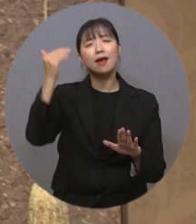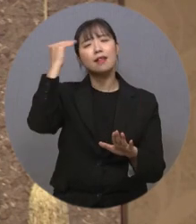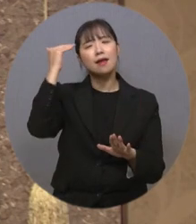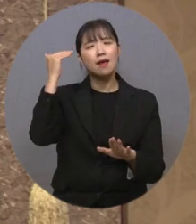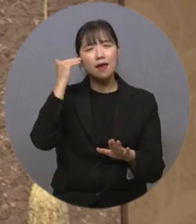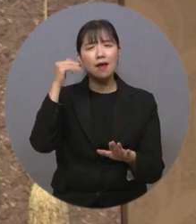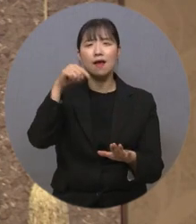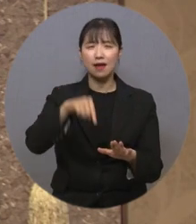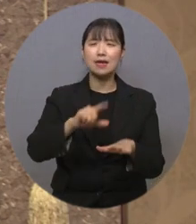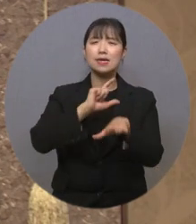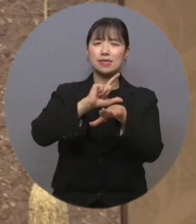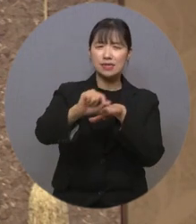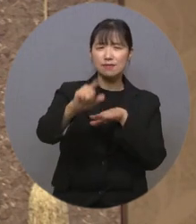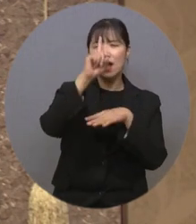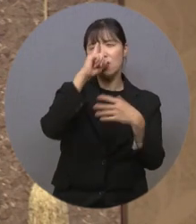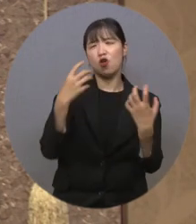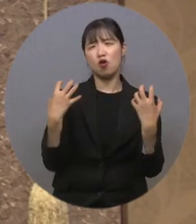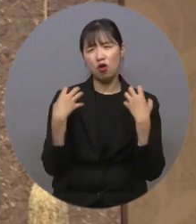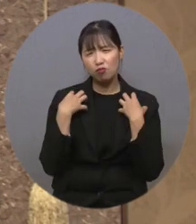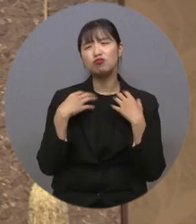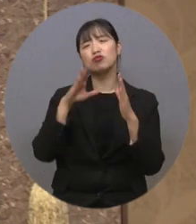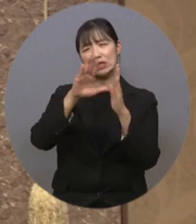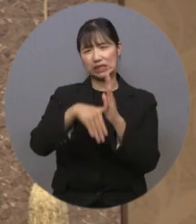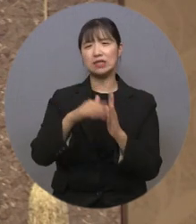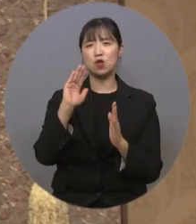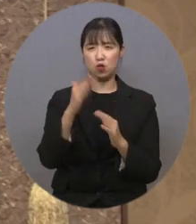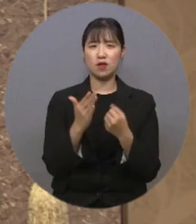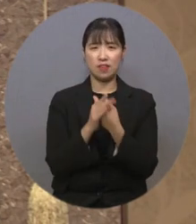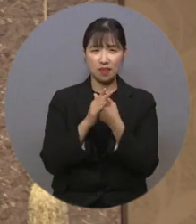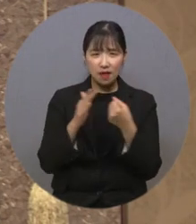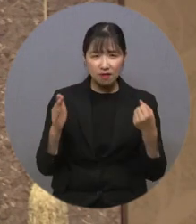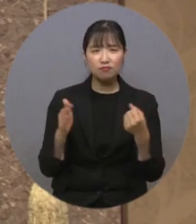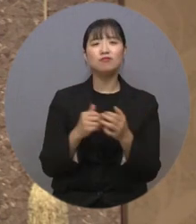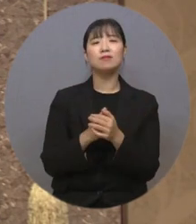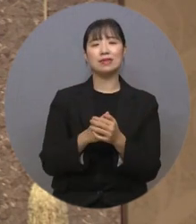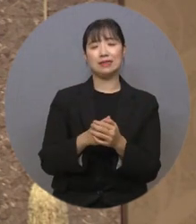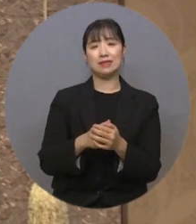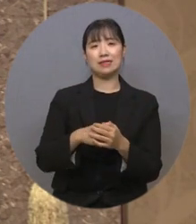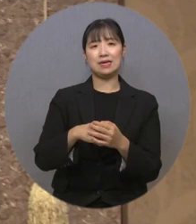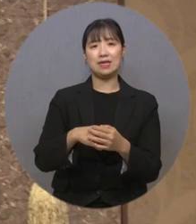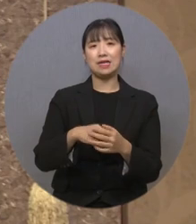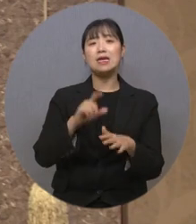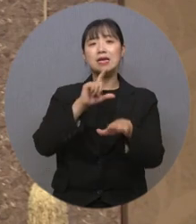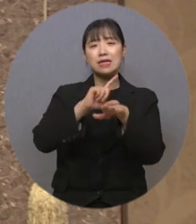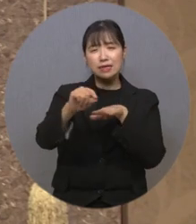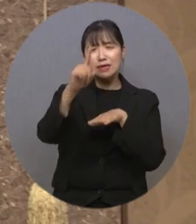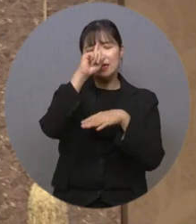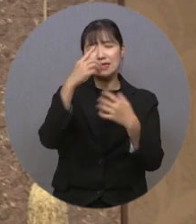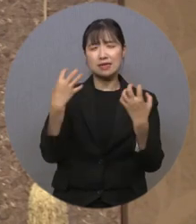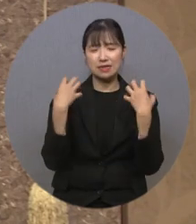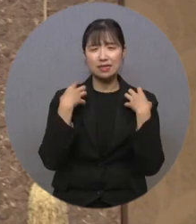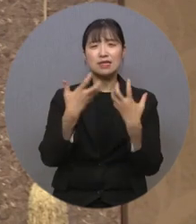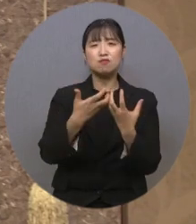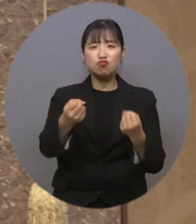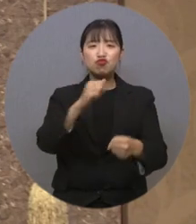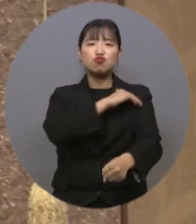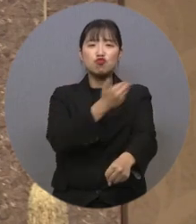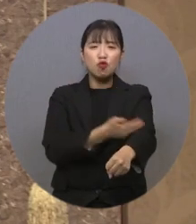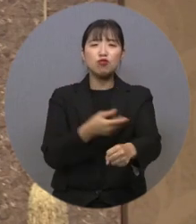대한민국도 지방자치 시대가 된 거죠. 네. 그래서 자치분권 중에 맨 마지막